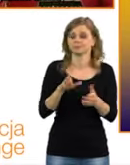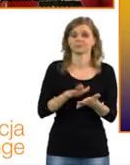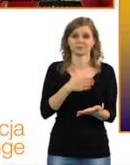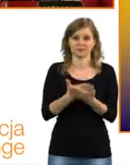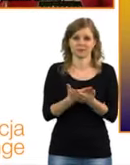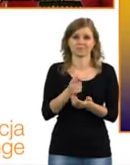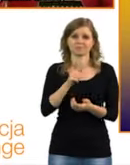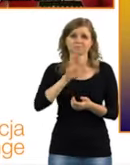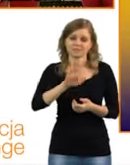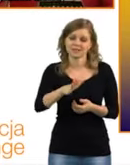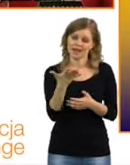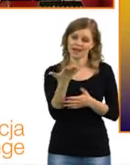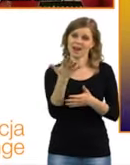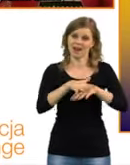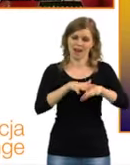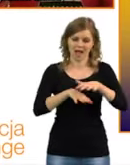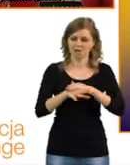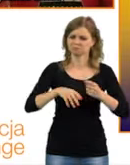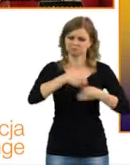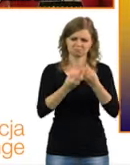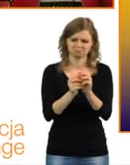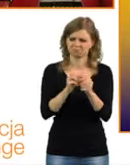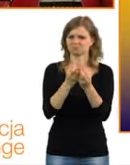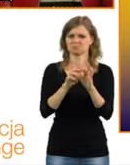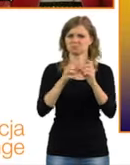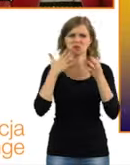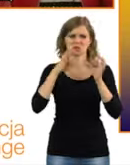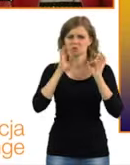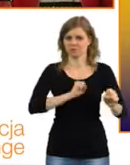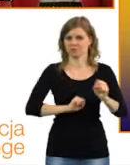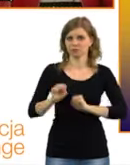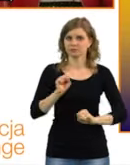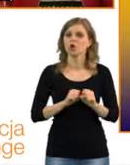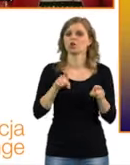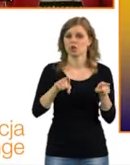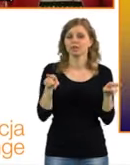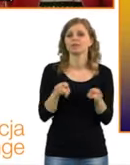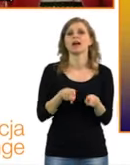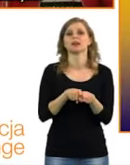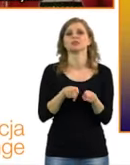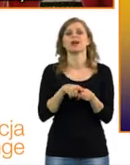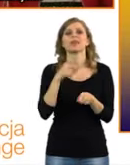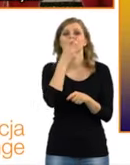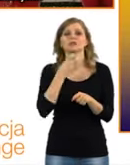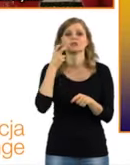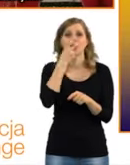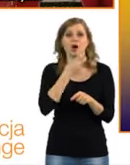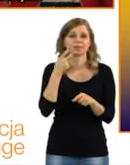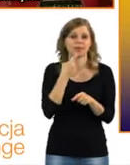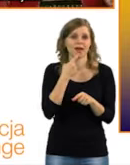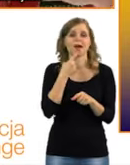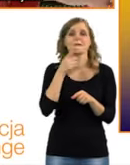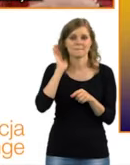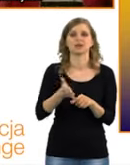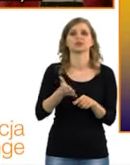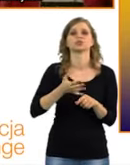jeśli mamy ręce sprawne, manualnie, dobrze wyćwiczone, to również narządy